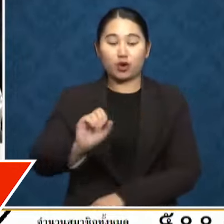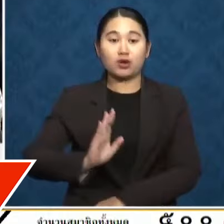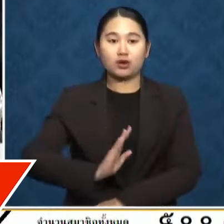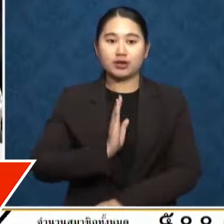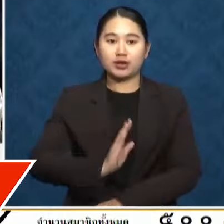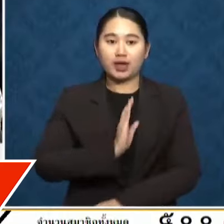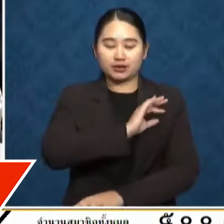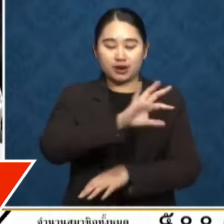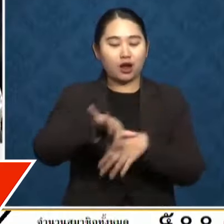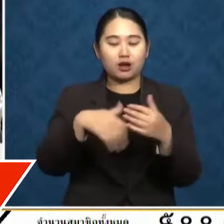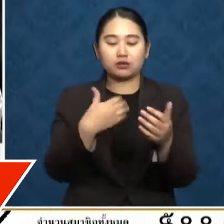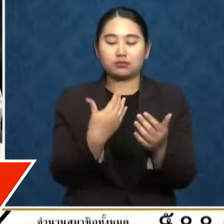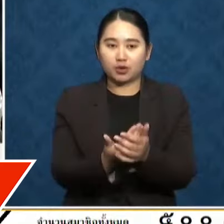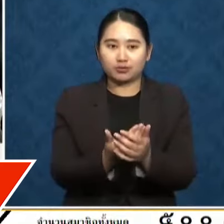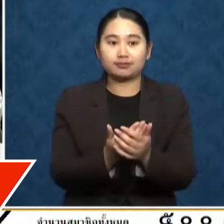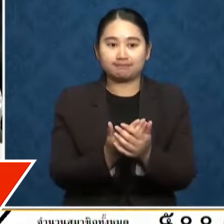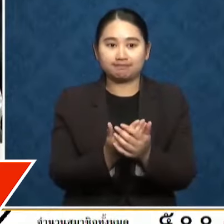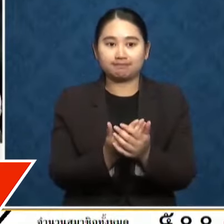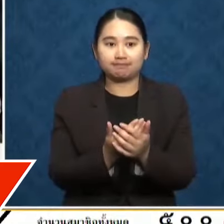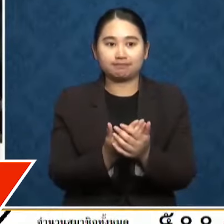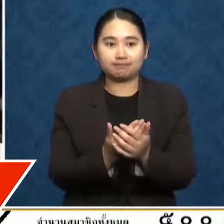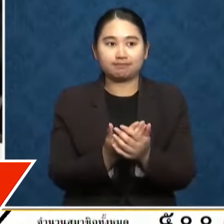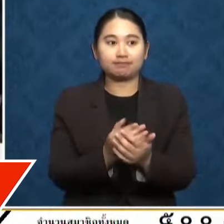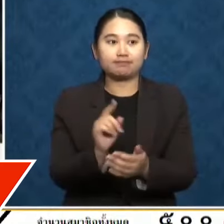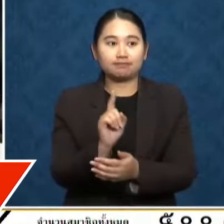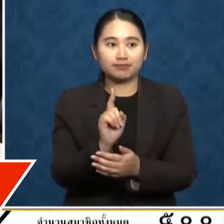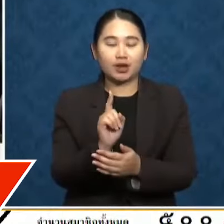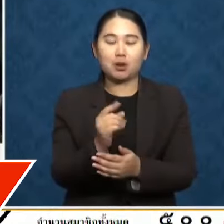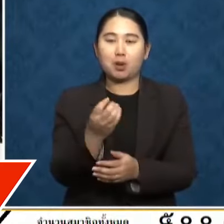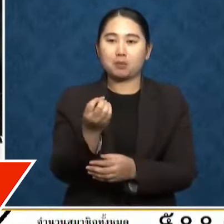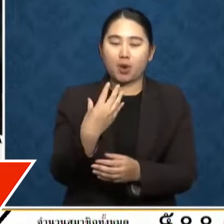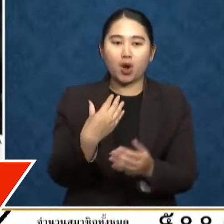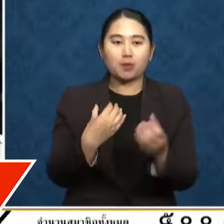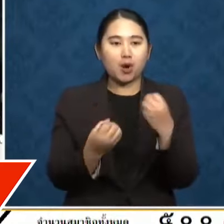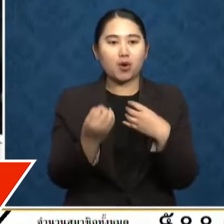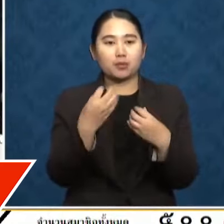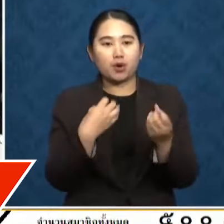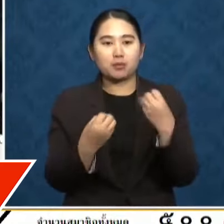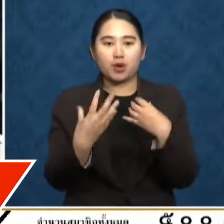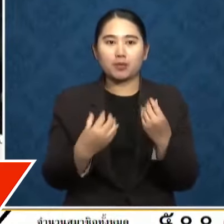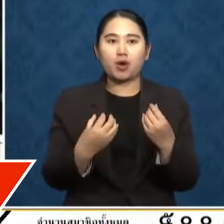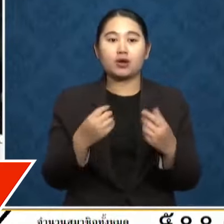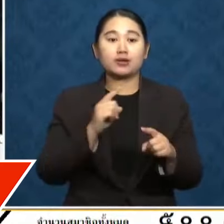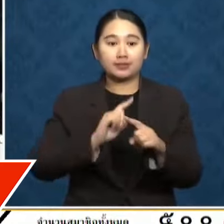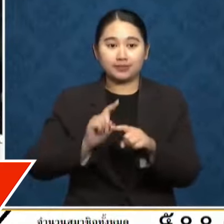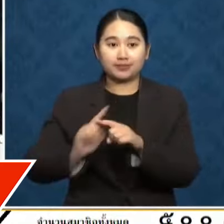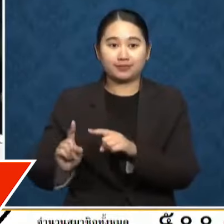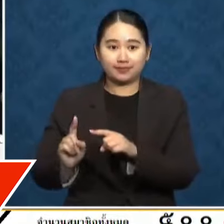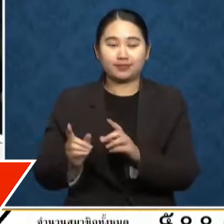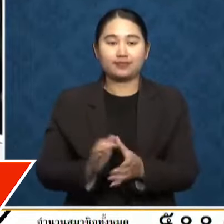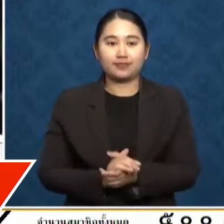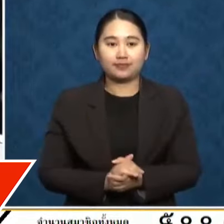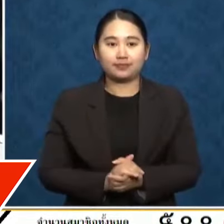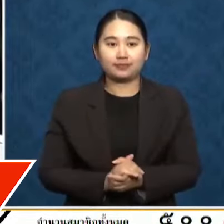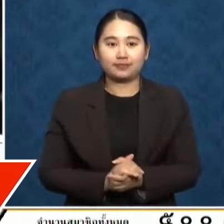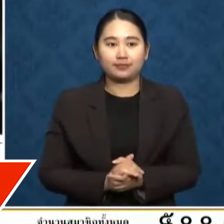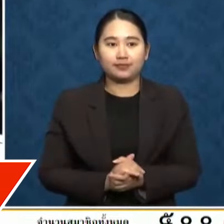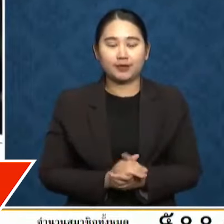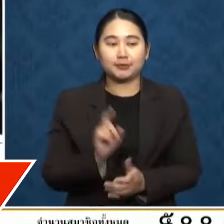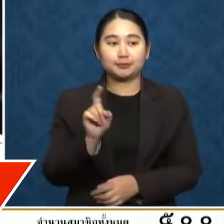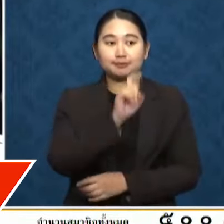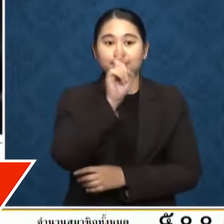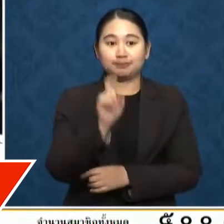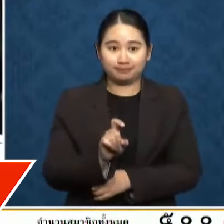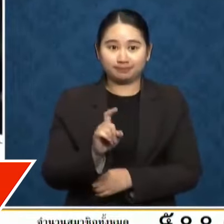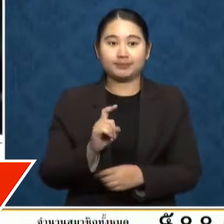งเกี่ยดทุกท่านท่านมีข้อทziงติงและมีข้อสง